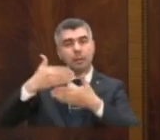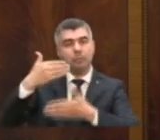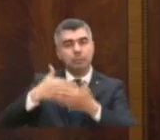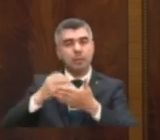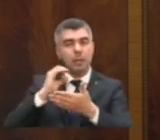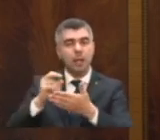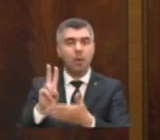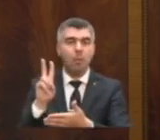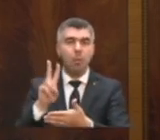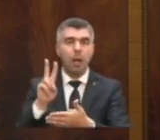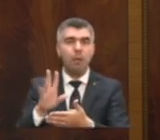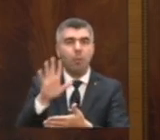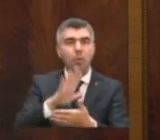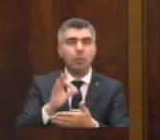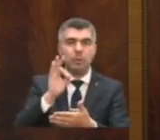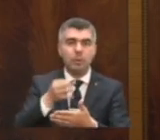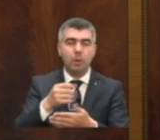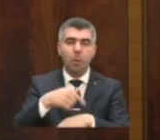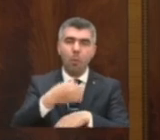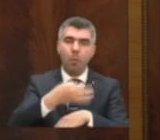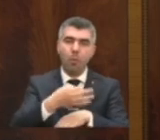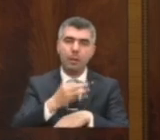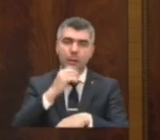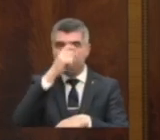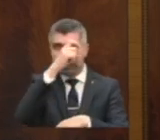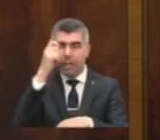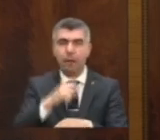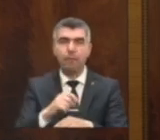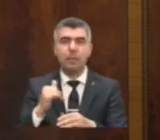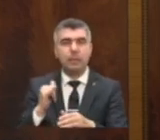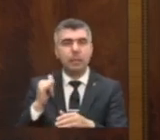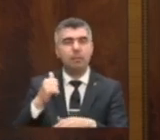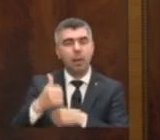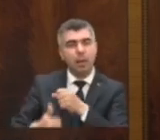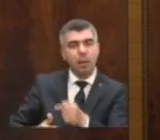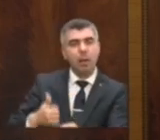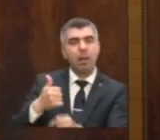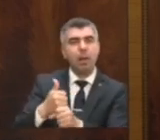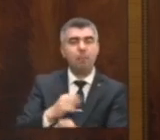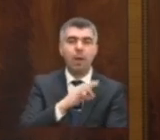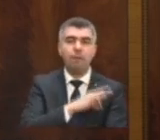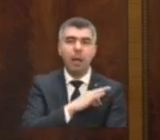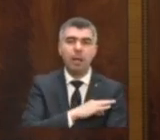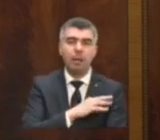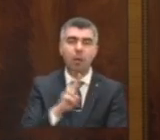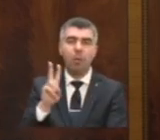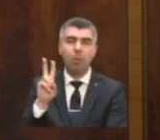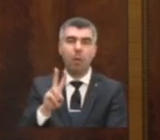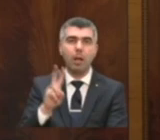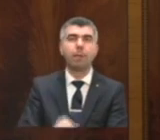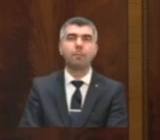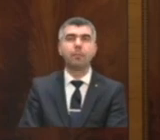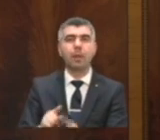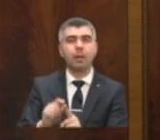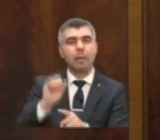الفضاءات التخييم لتكون جاهزة لموسم الصيف، وطيلة فترة السنة لاستقبال المستفيدين من عملية التخييم ومن